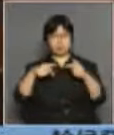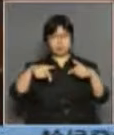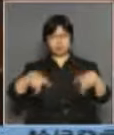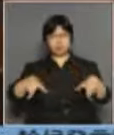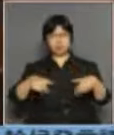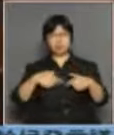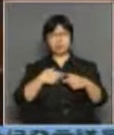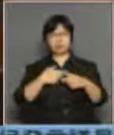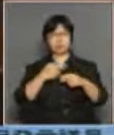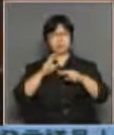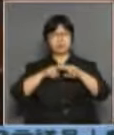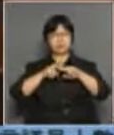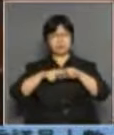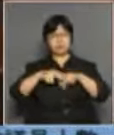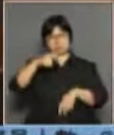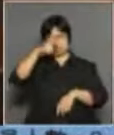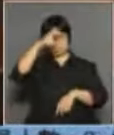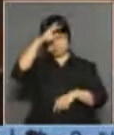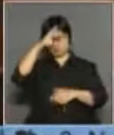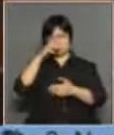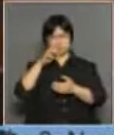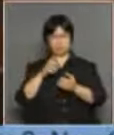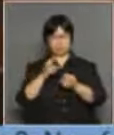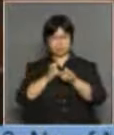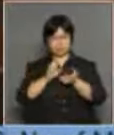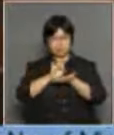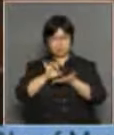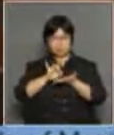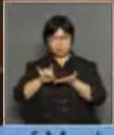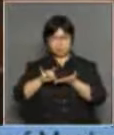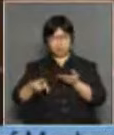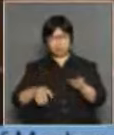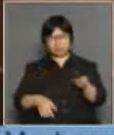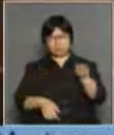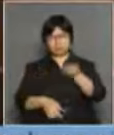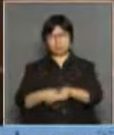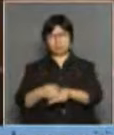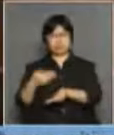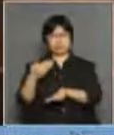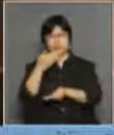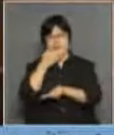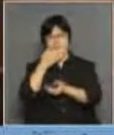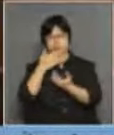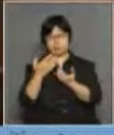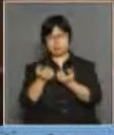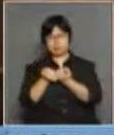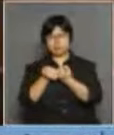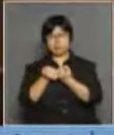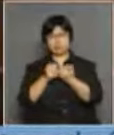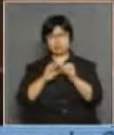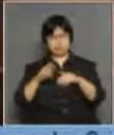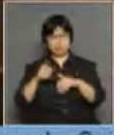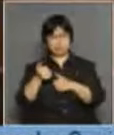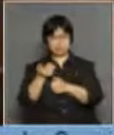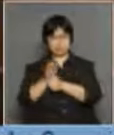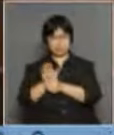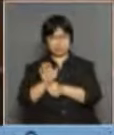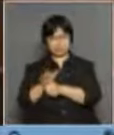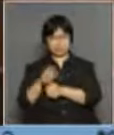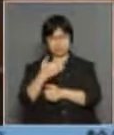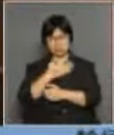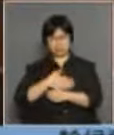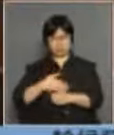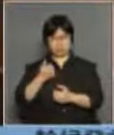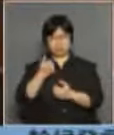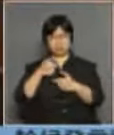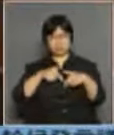陸官方過濾了資訊才讓青少年去接收反而是有助他們的身心健康